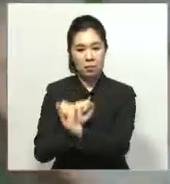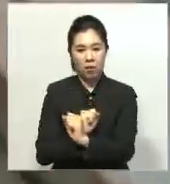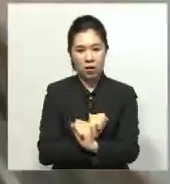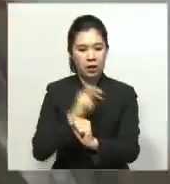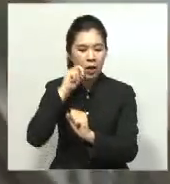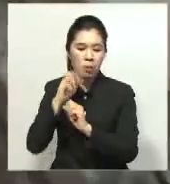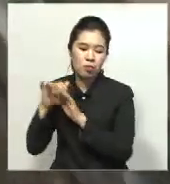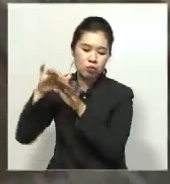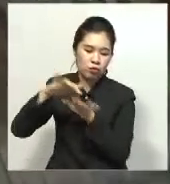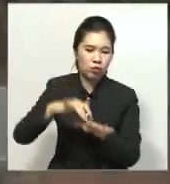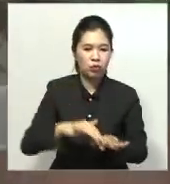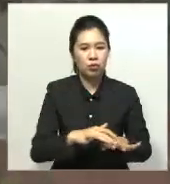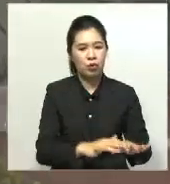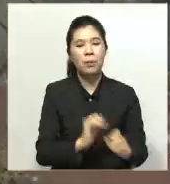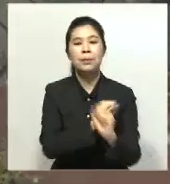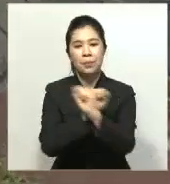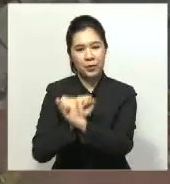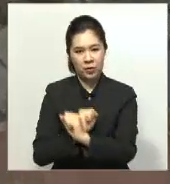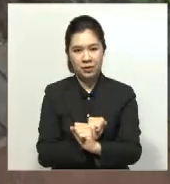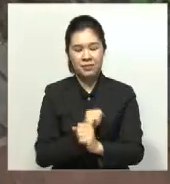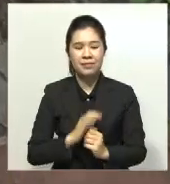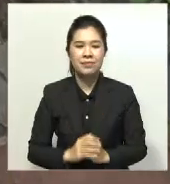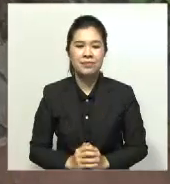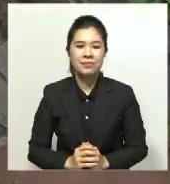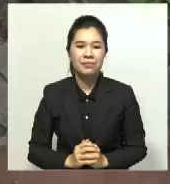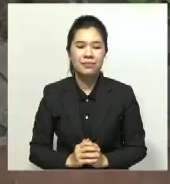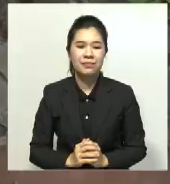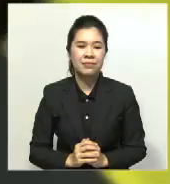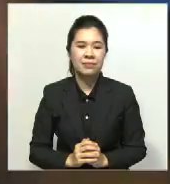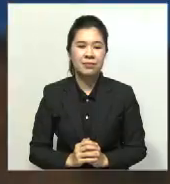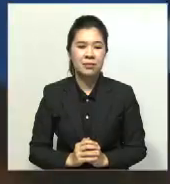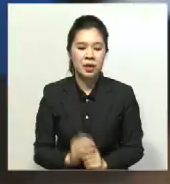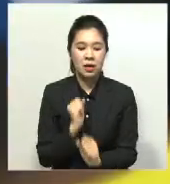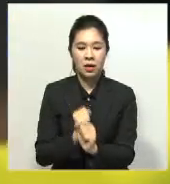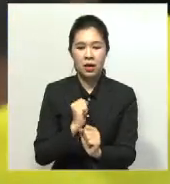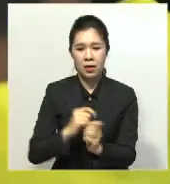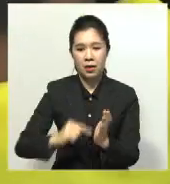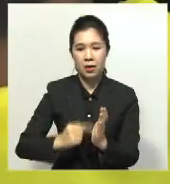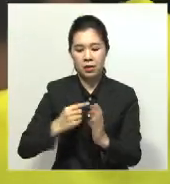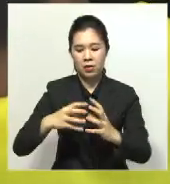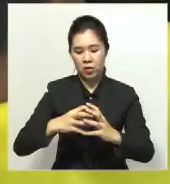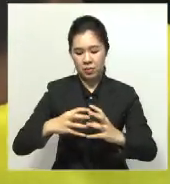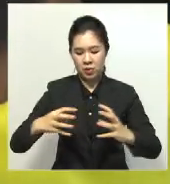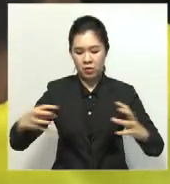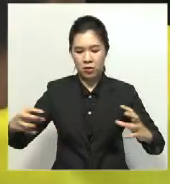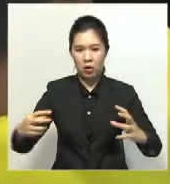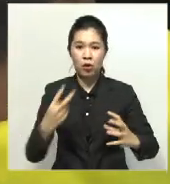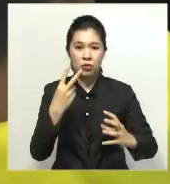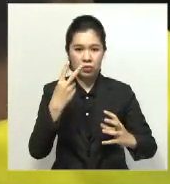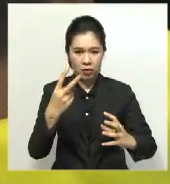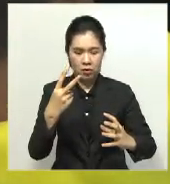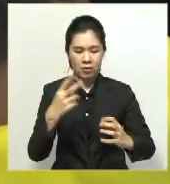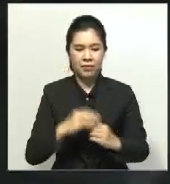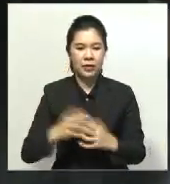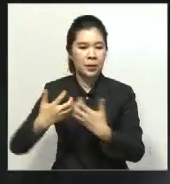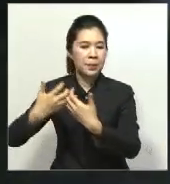สู่พื้นที่เศรษฐกิจและพื้นที่ชุมชนค่ะโดยเบื้องต้นนะคะจะดำเนินการปิดท่อระบายน้ำจำนวน2ท่อแล้วก็